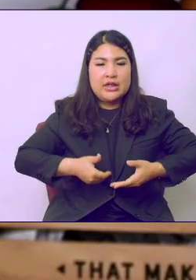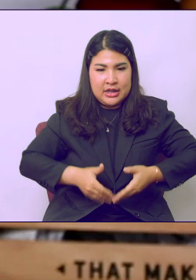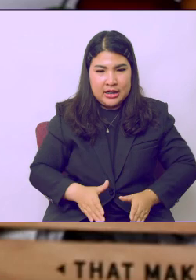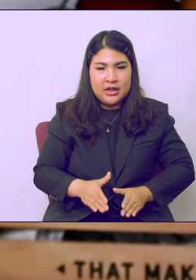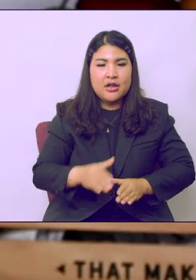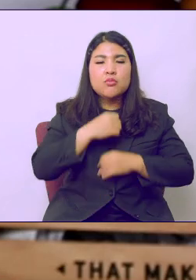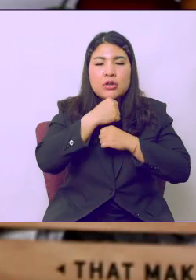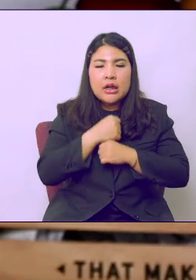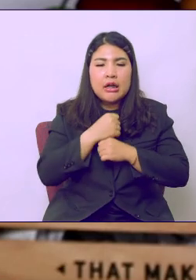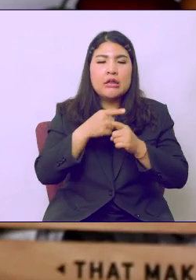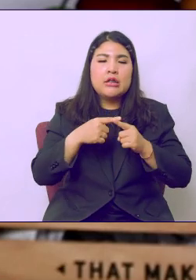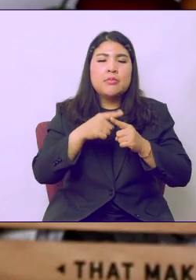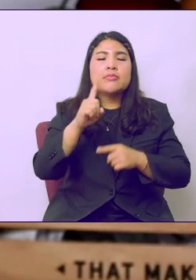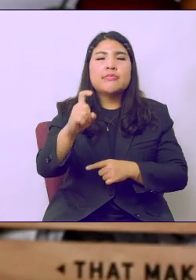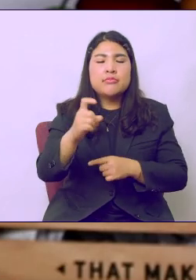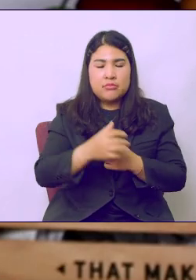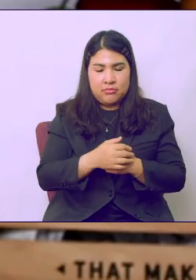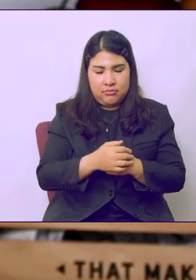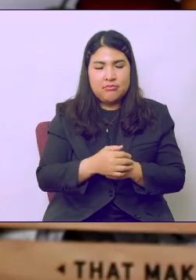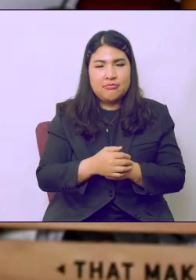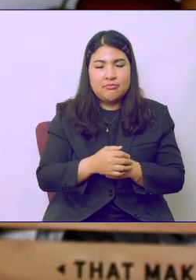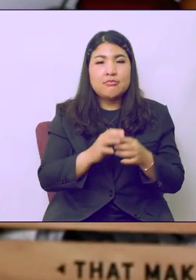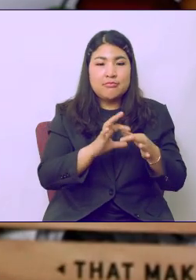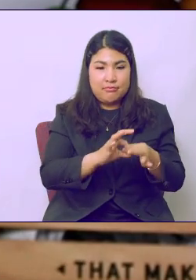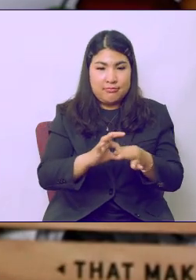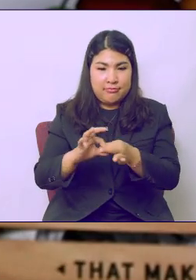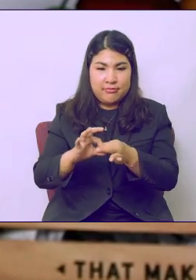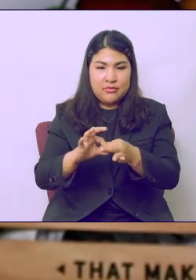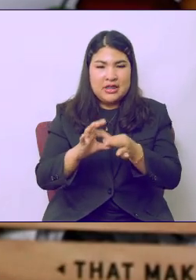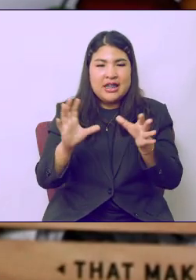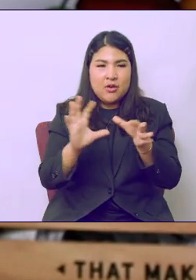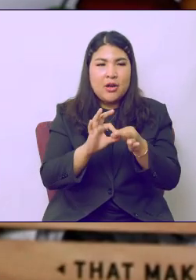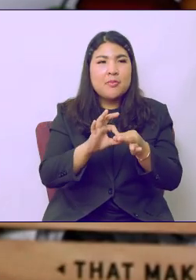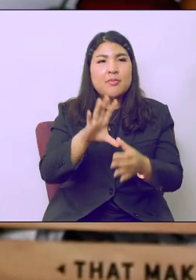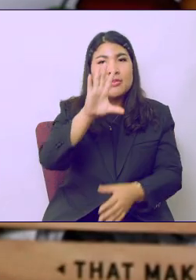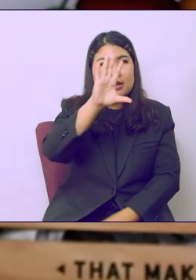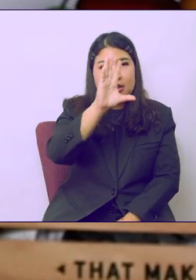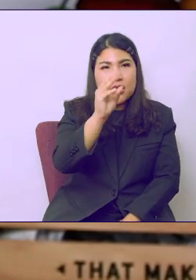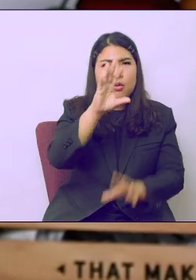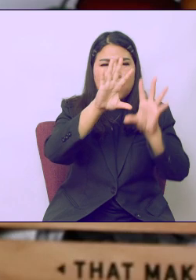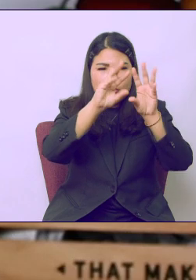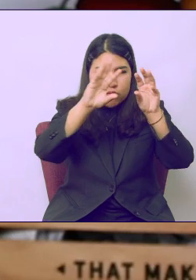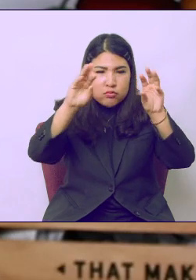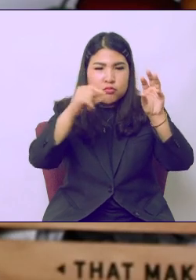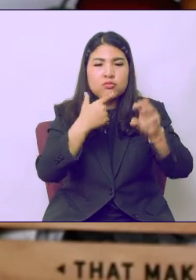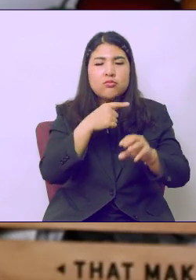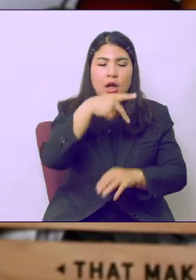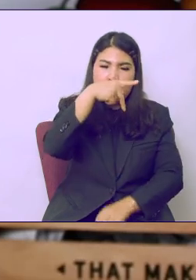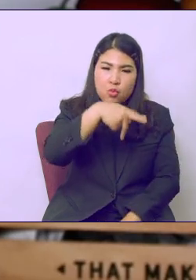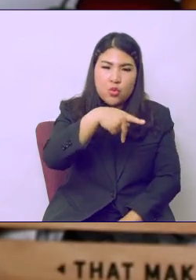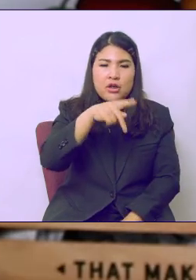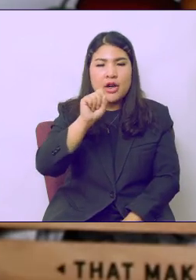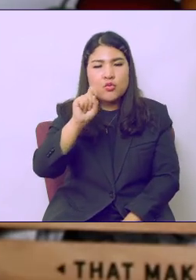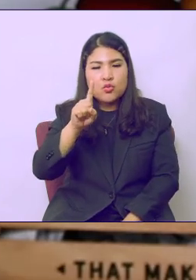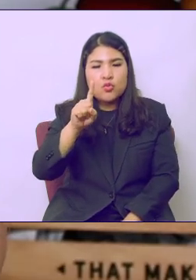เจ็บตายเนี่ยงนะครับถ้าแปลง่ายๆเลยนะครับแล้วก็ไปเกี่ยวพันกับเรื่องของของดาวต่างๆพระอาทิตย์พระจันทร์ดาวพุธดาวศุกร์อะไรอย่าง